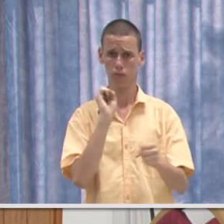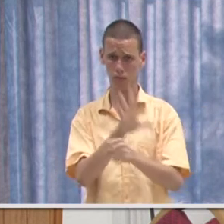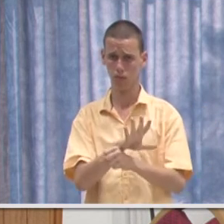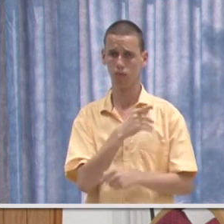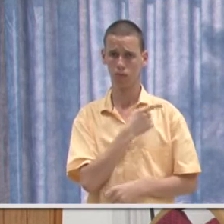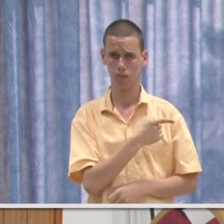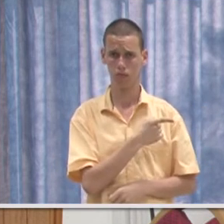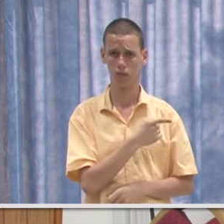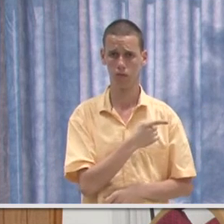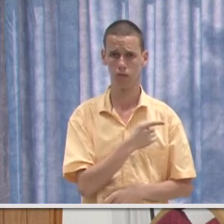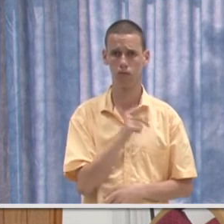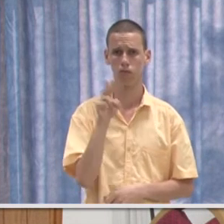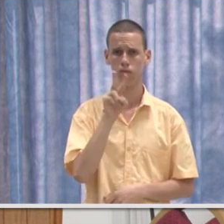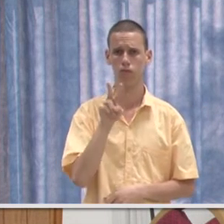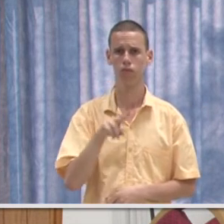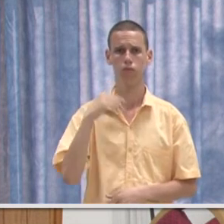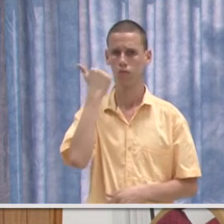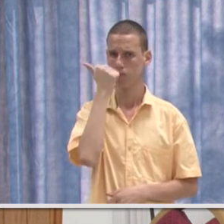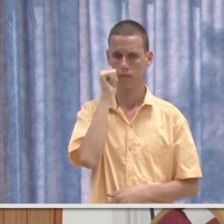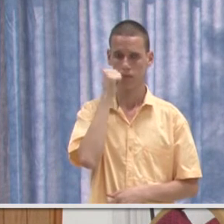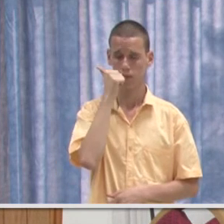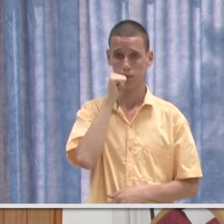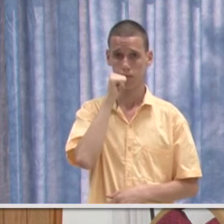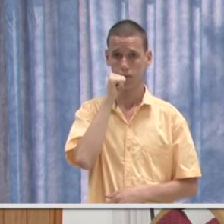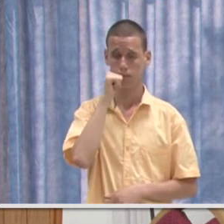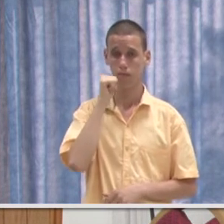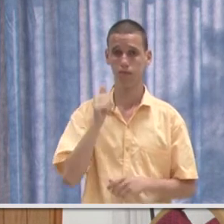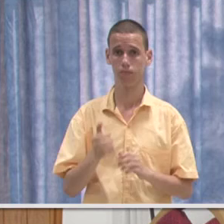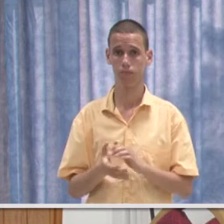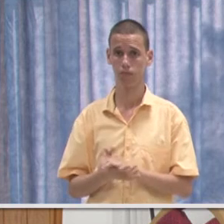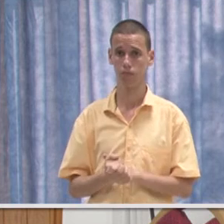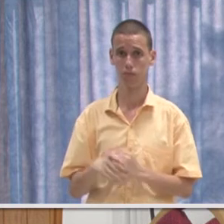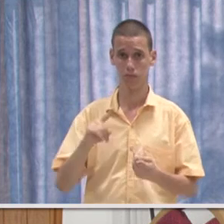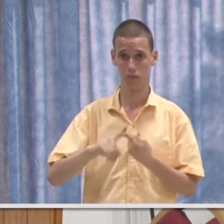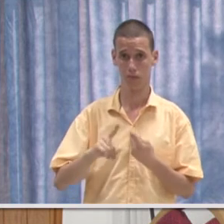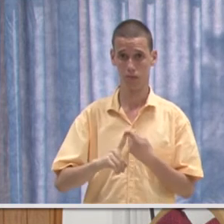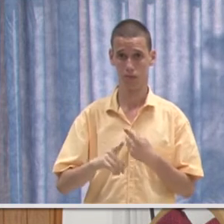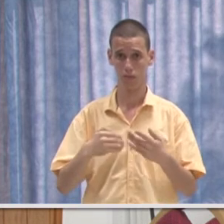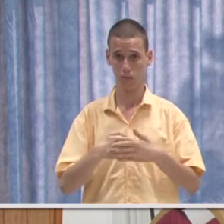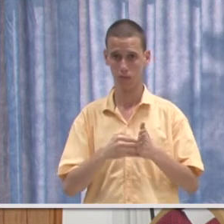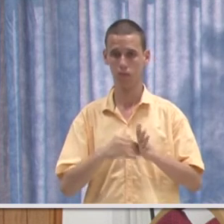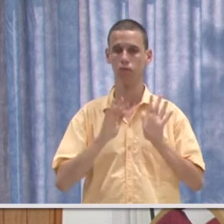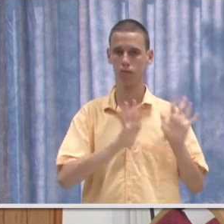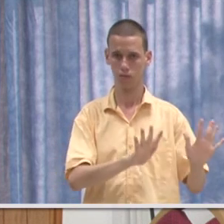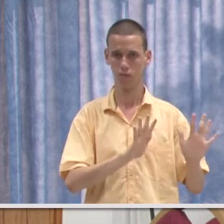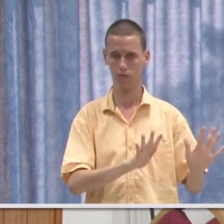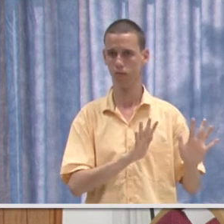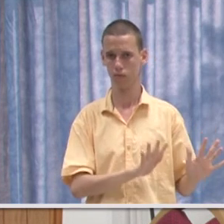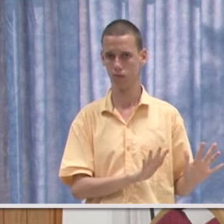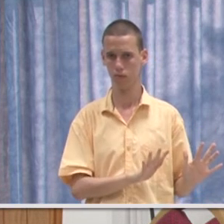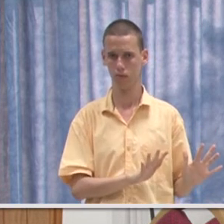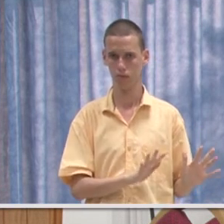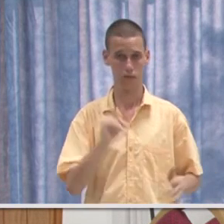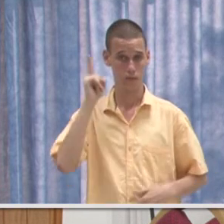guetter nous besoin une facilité un peu plus permanent à cause COVID-19, il n'est pas là jusqu'à